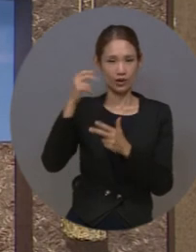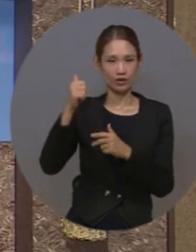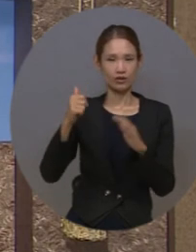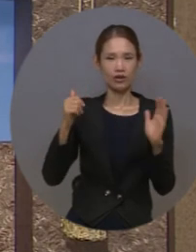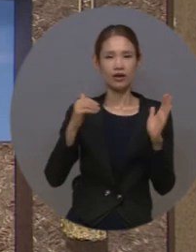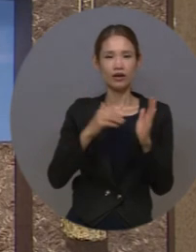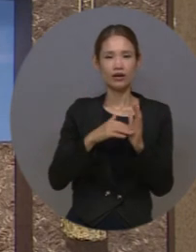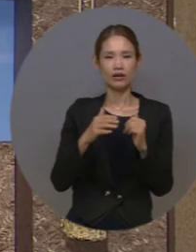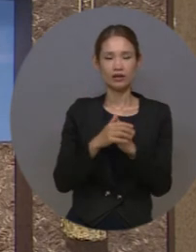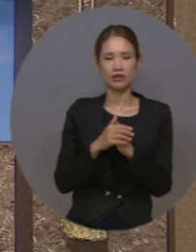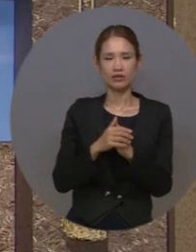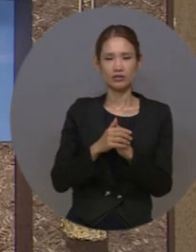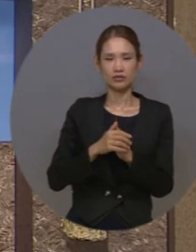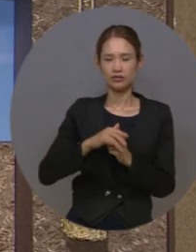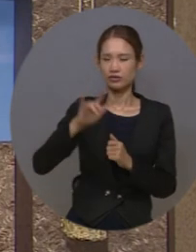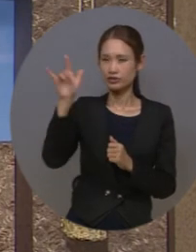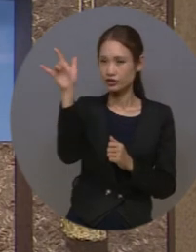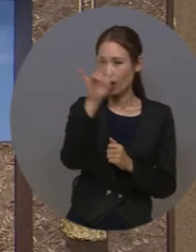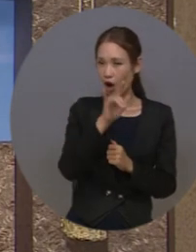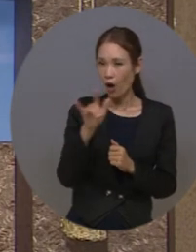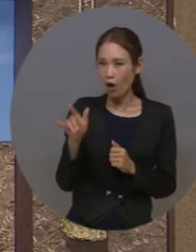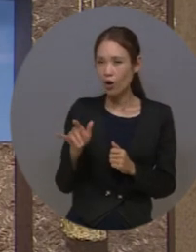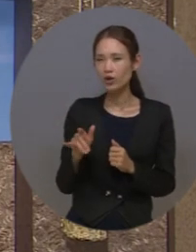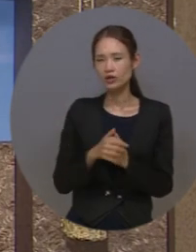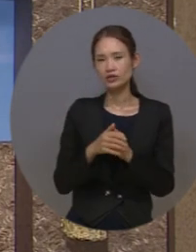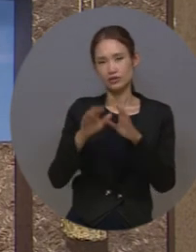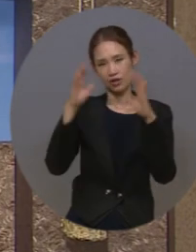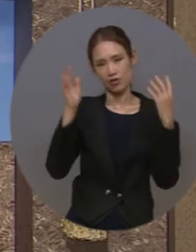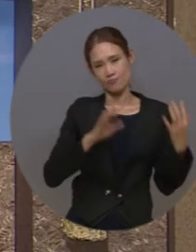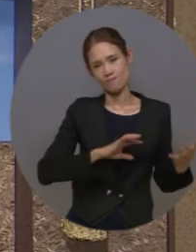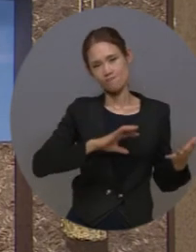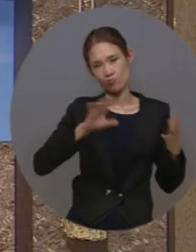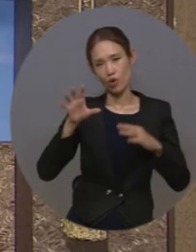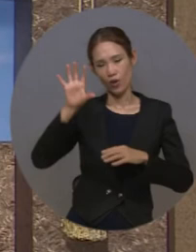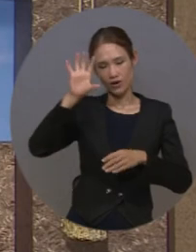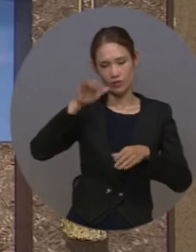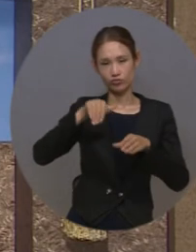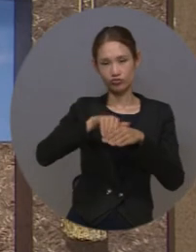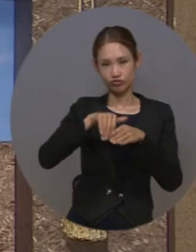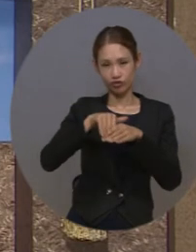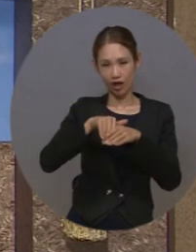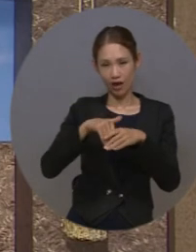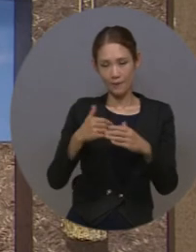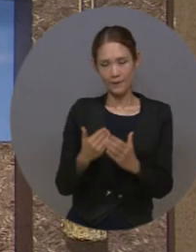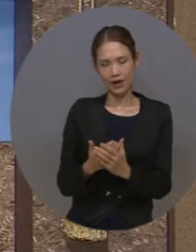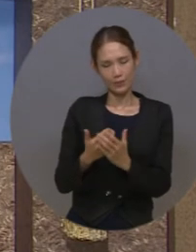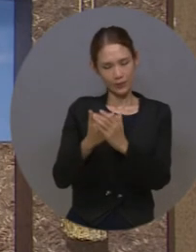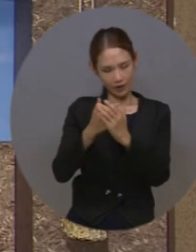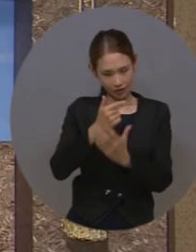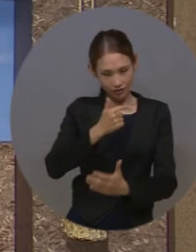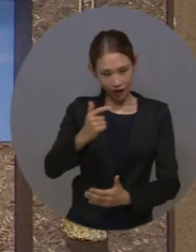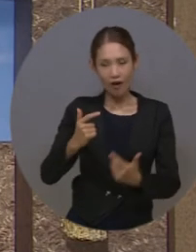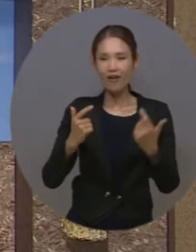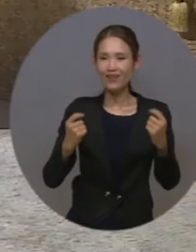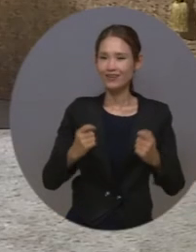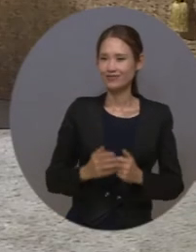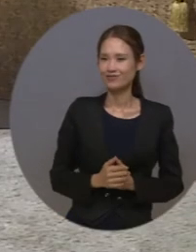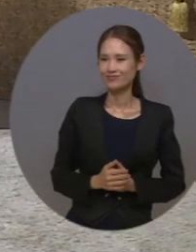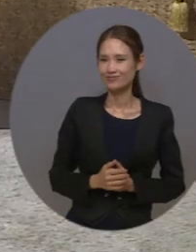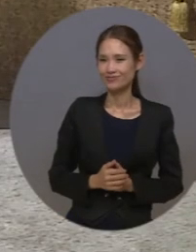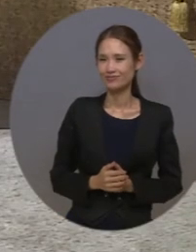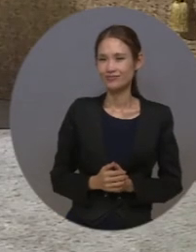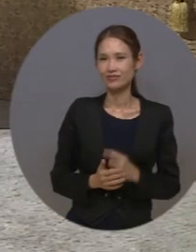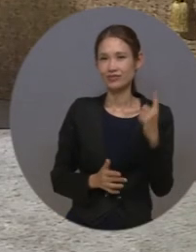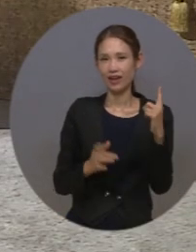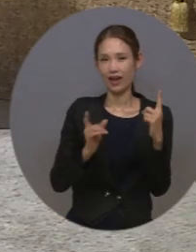그것 때문에 저는 전국 또는 전 세계로 화장실 문화가 많이 발전되지 않았냐 생각이 됩니다. 또